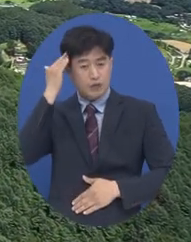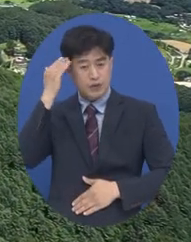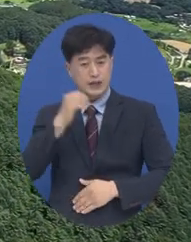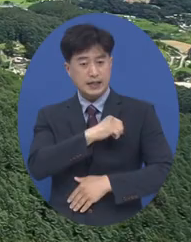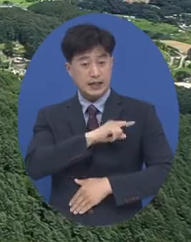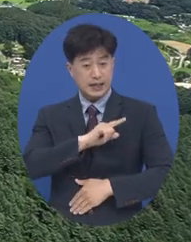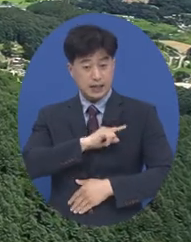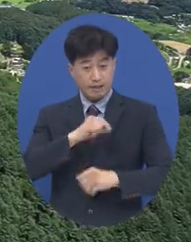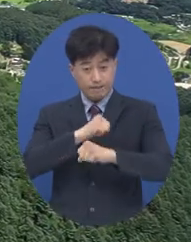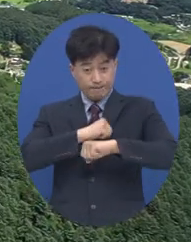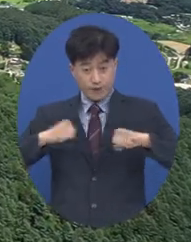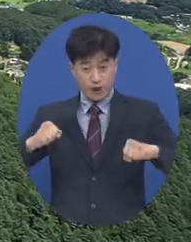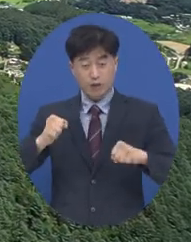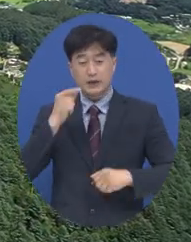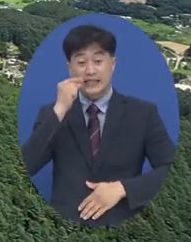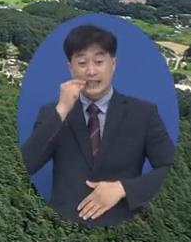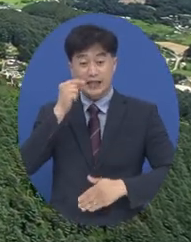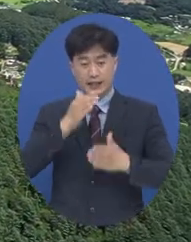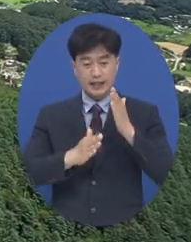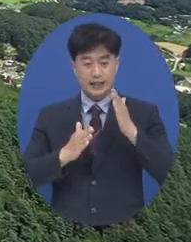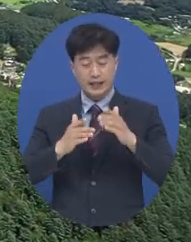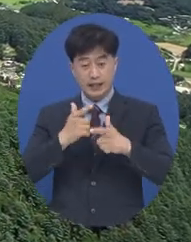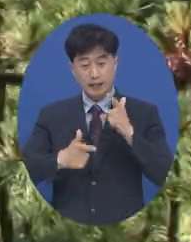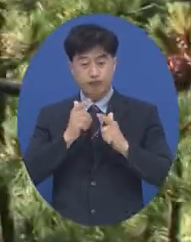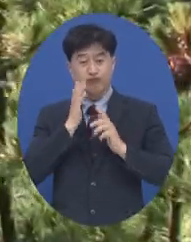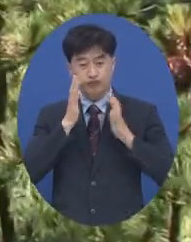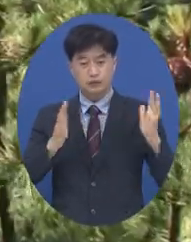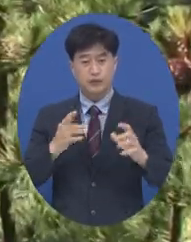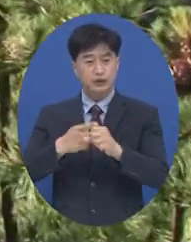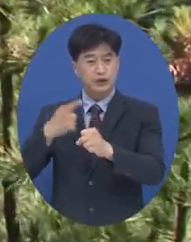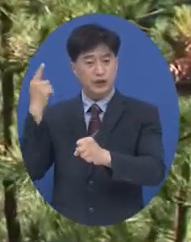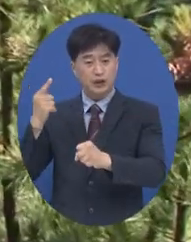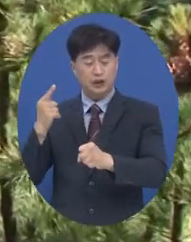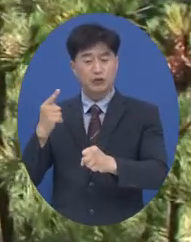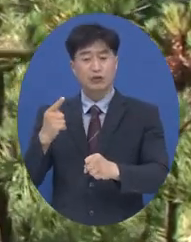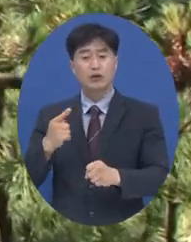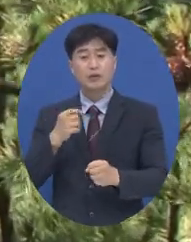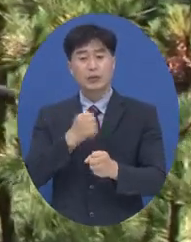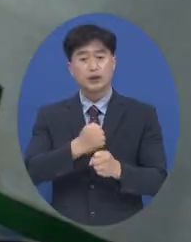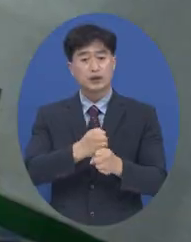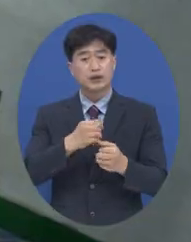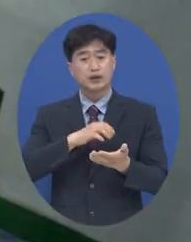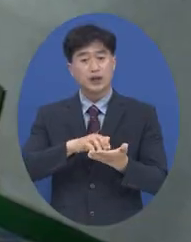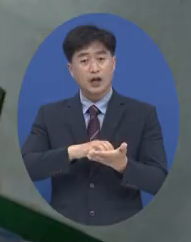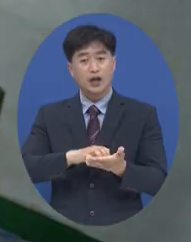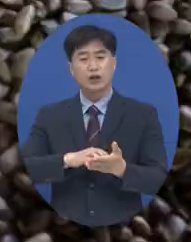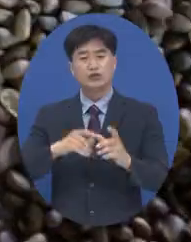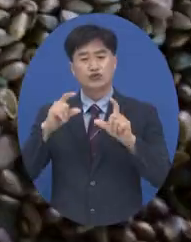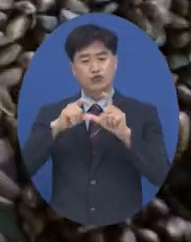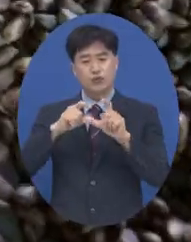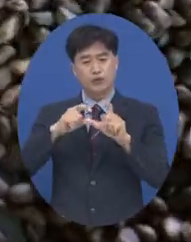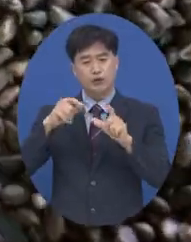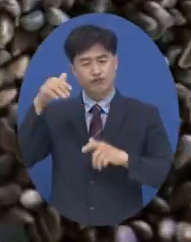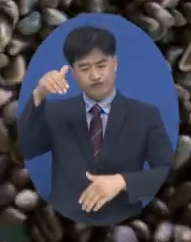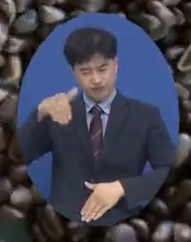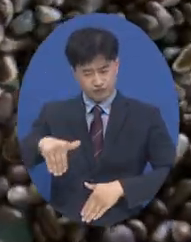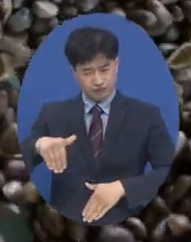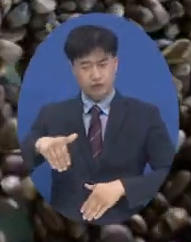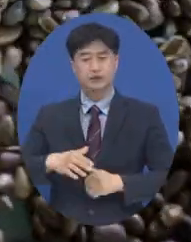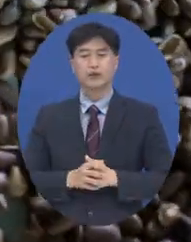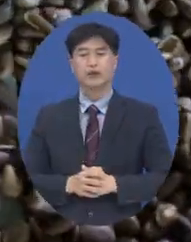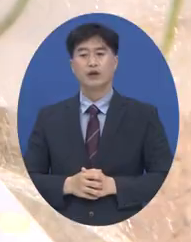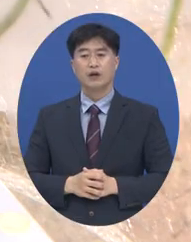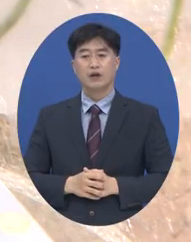우리나라에서 가장 넓은 가평 잣나무 숲. 지난해 잣 생산량이 절반 이하로 뚝